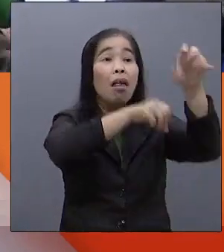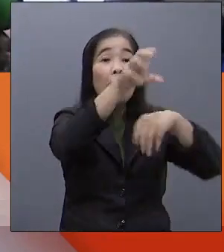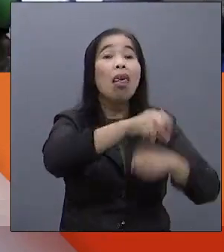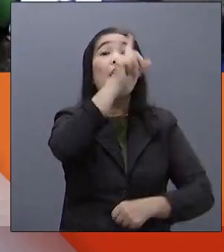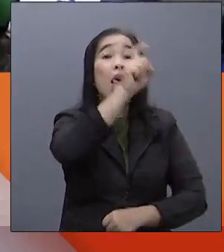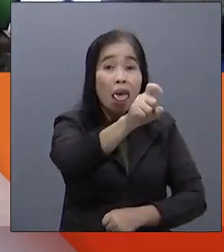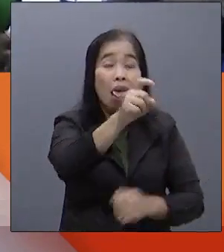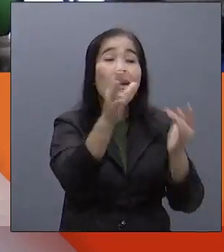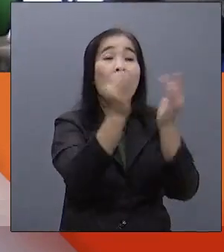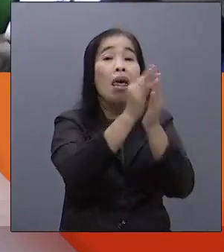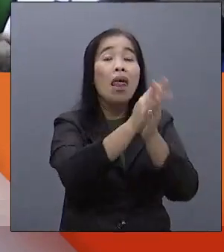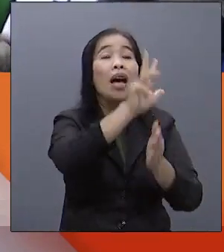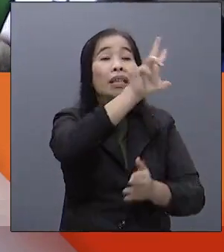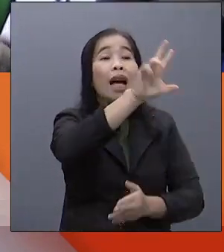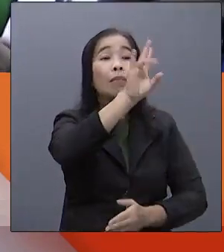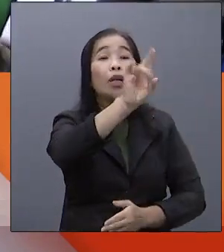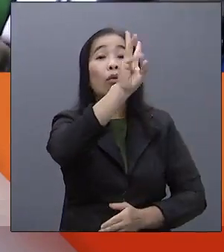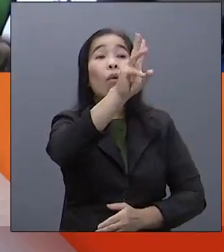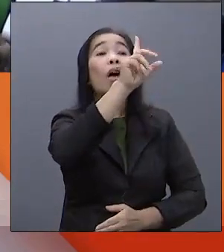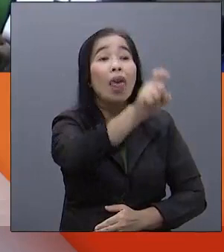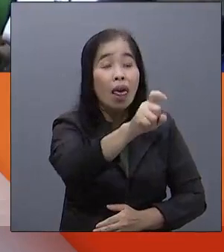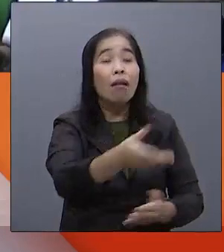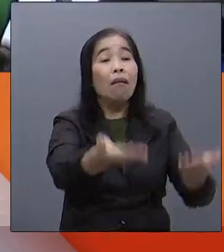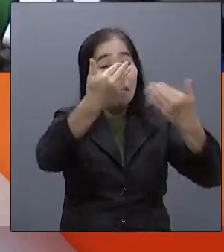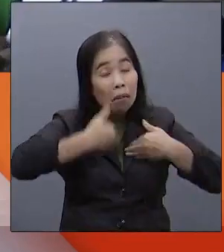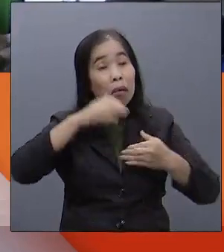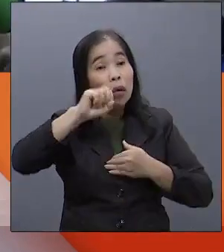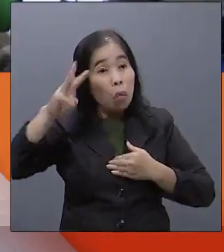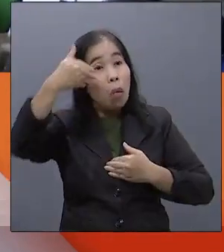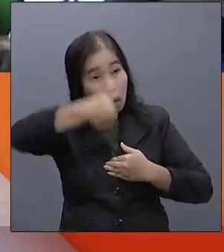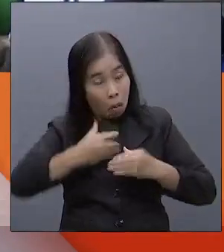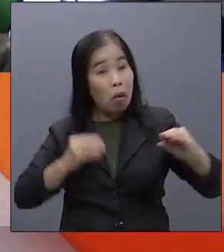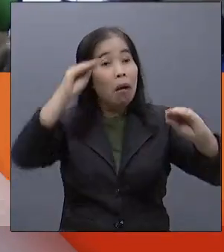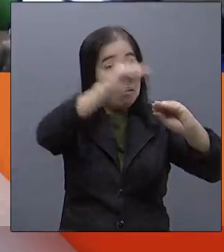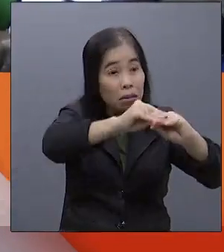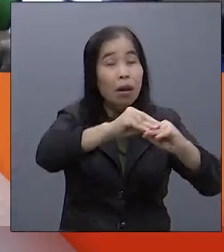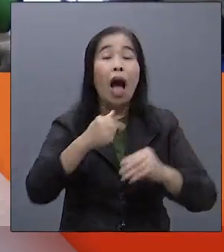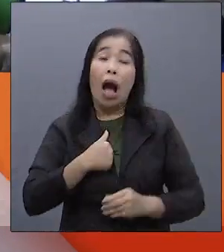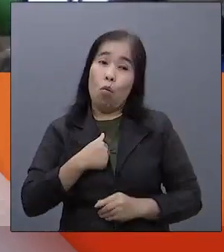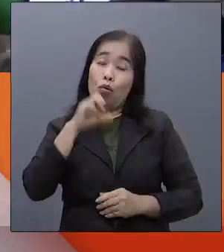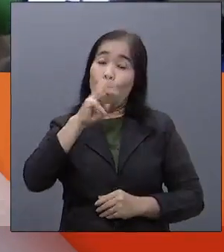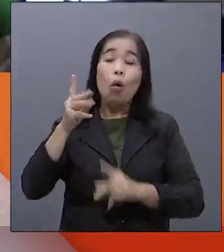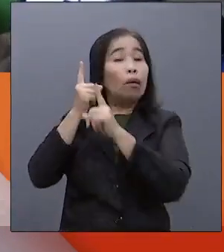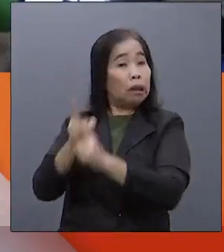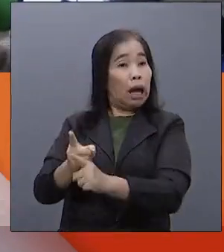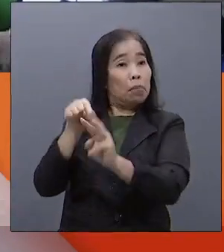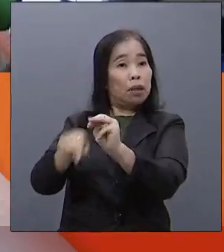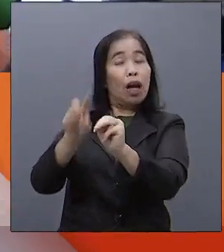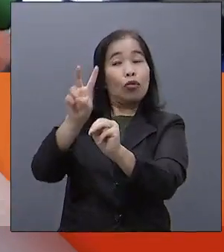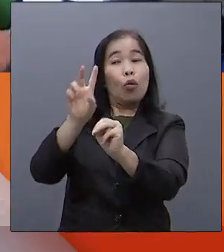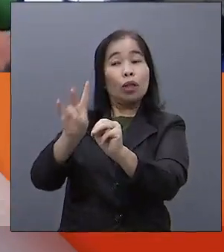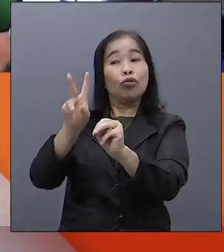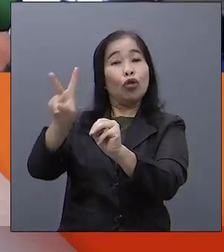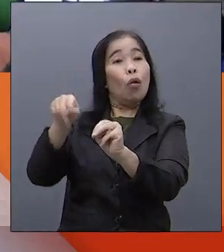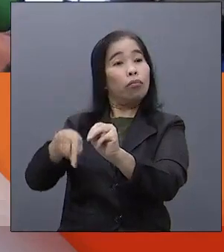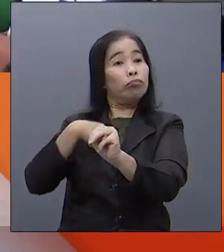376นะมันก็ต้องมาที่สวใช้อำนาจหน้าที่ตามมาตรา272ครับ การที่ทางส